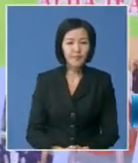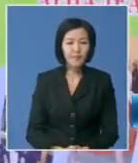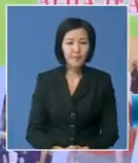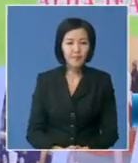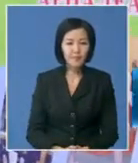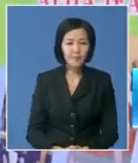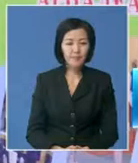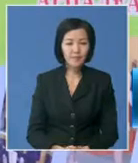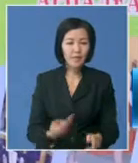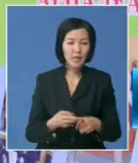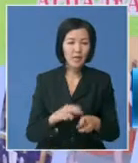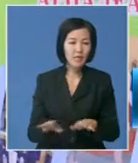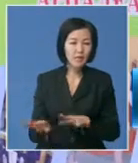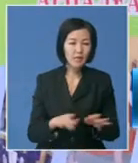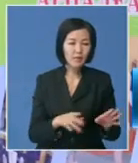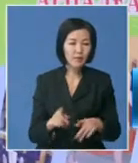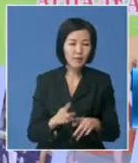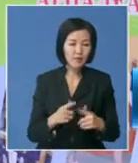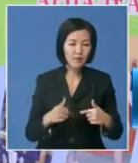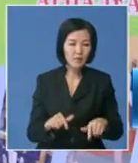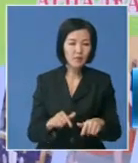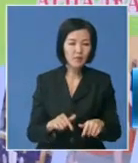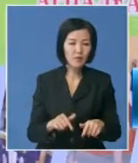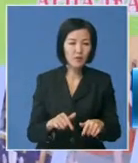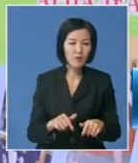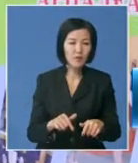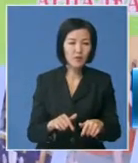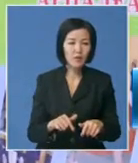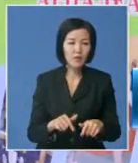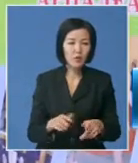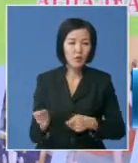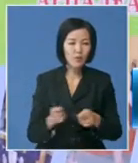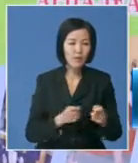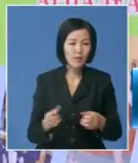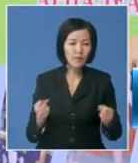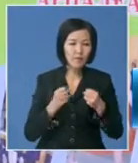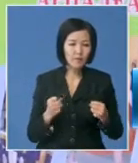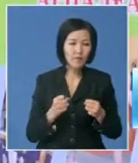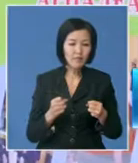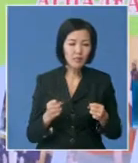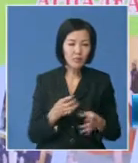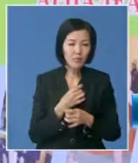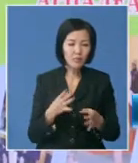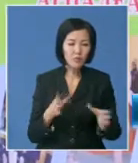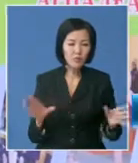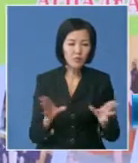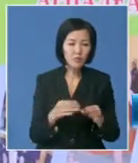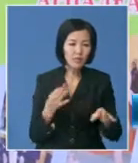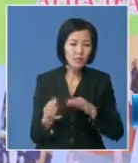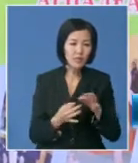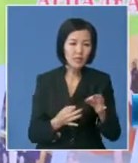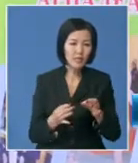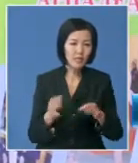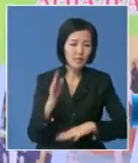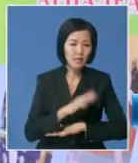это мероприятие организовано рамках сати президентом и управление физической культуры и спорта совместно say no line проводим